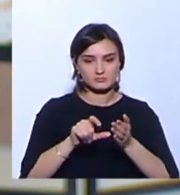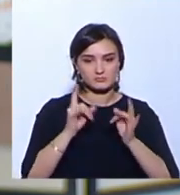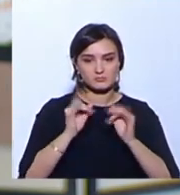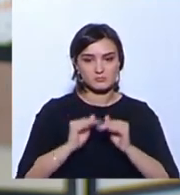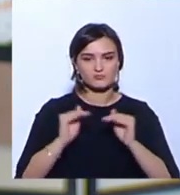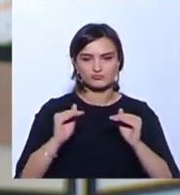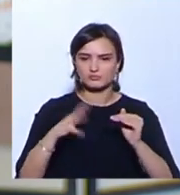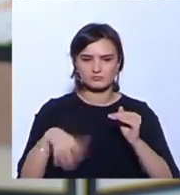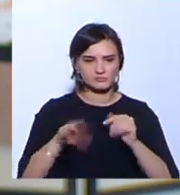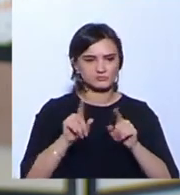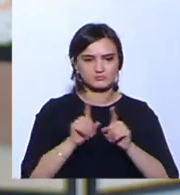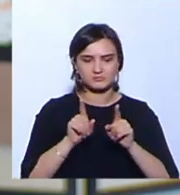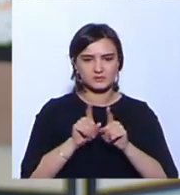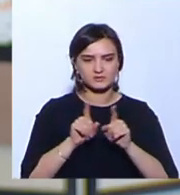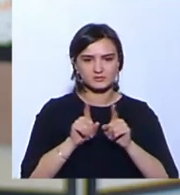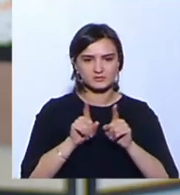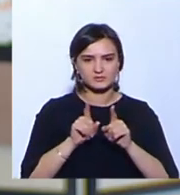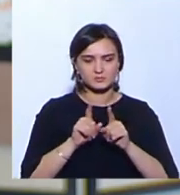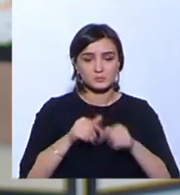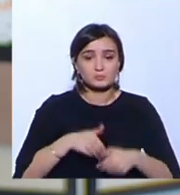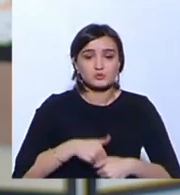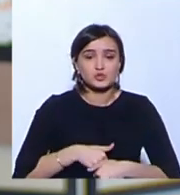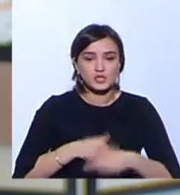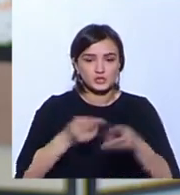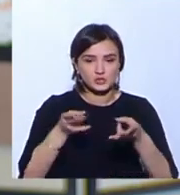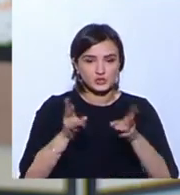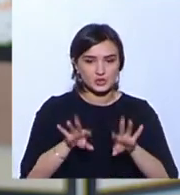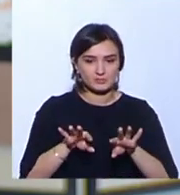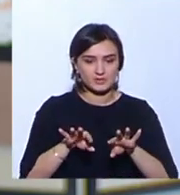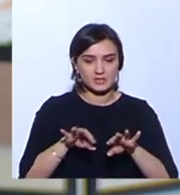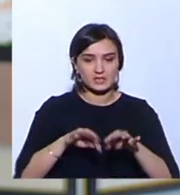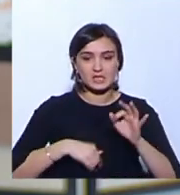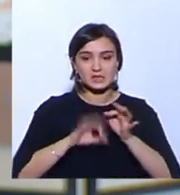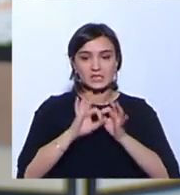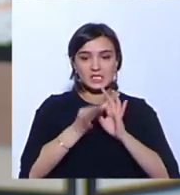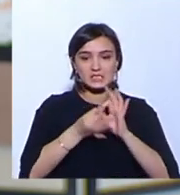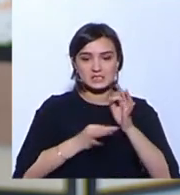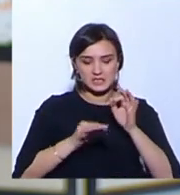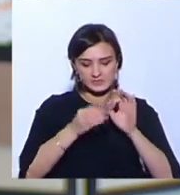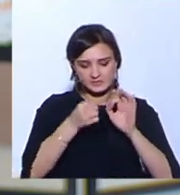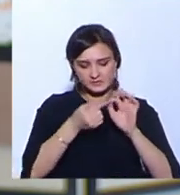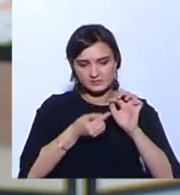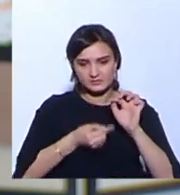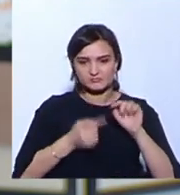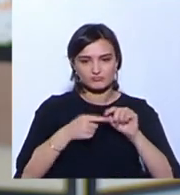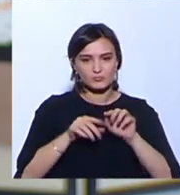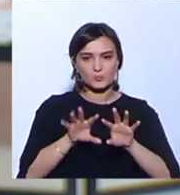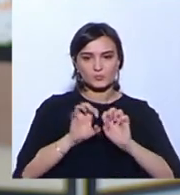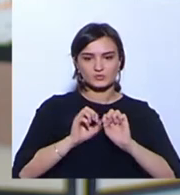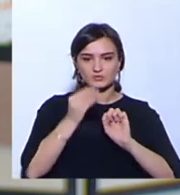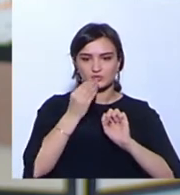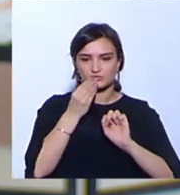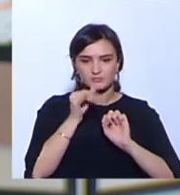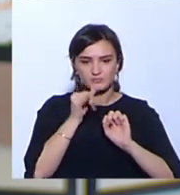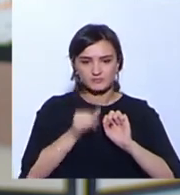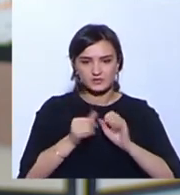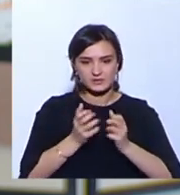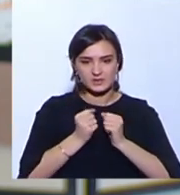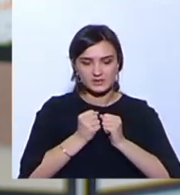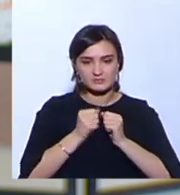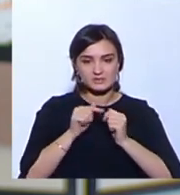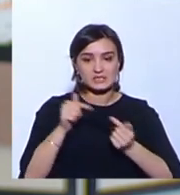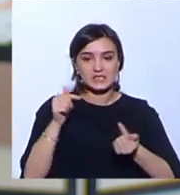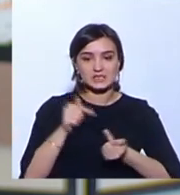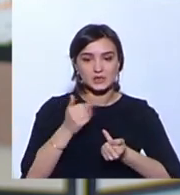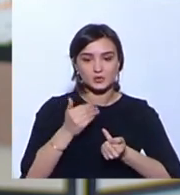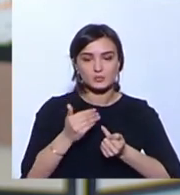ბავშვები რეალურად მაინც მშიერი რჩებიან, ნაწლავის ხაო არ შეიწოვს სათანადო